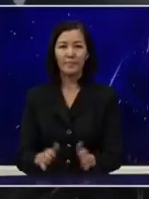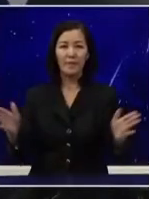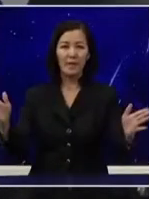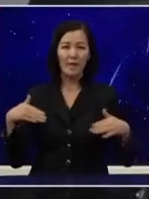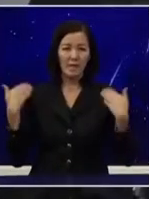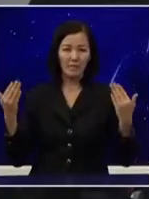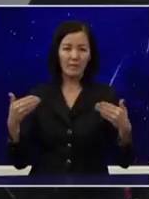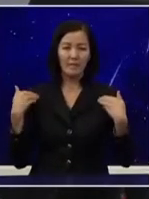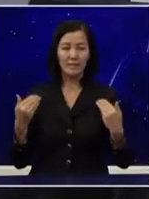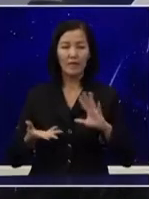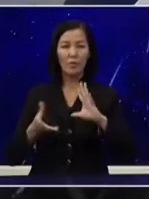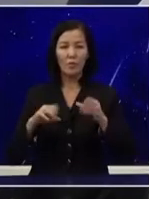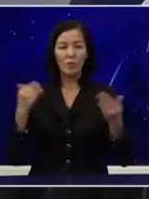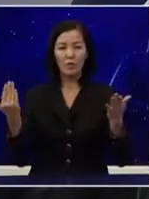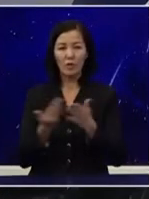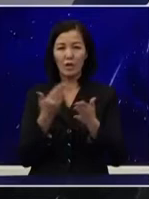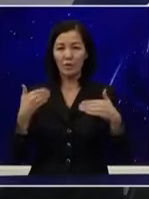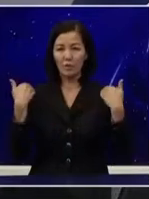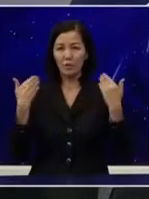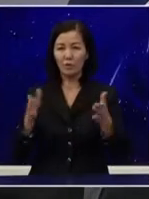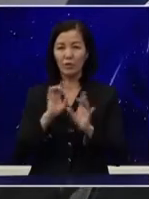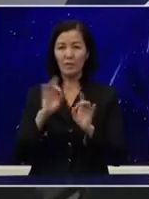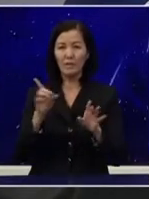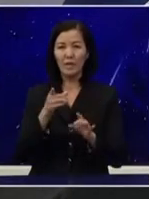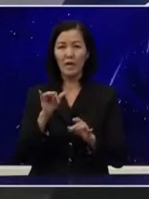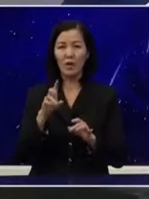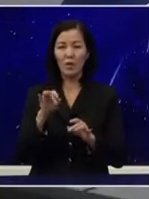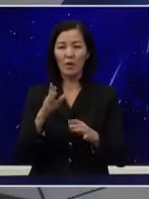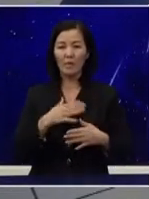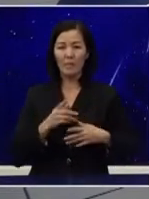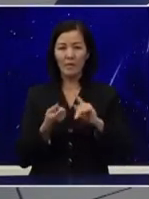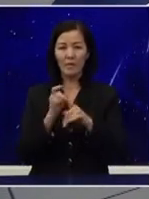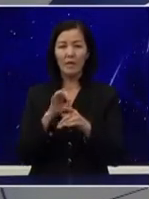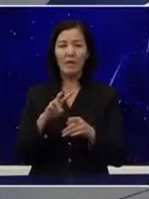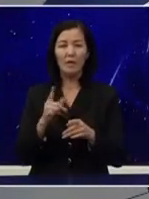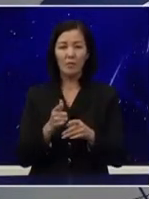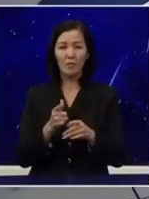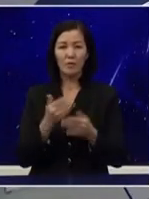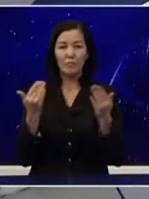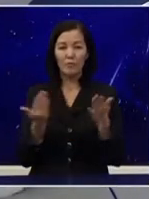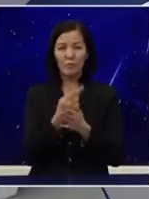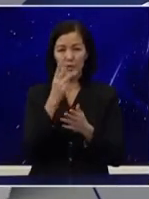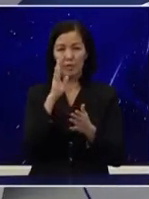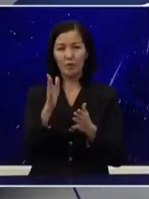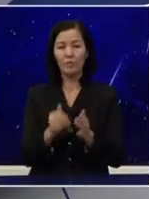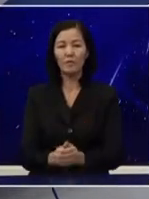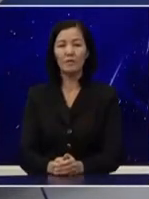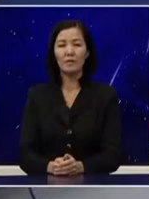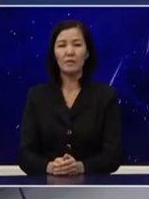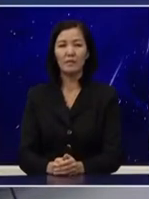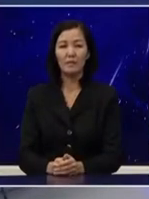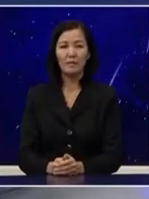Армысыздар, тікелей эфирде жаңалықтар, студияда ақпараттар легімен Гауһар Мұса, сурд аудармада Айгүл Жұмашқызы. Қымбатты көрермен, бүгін